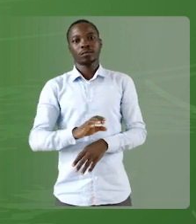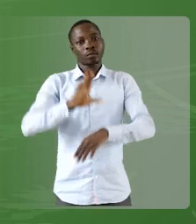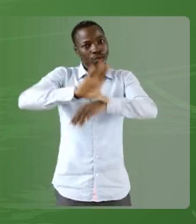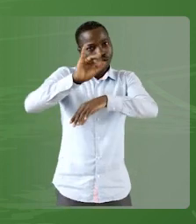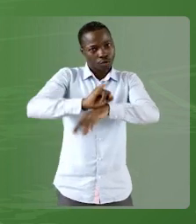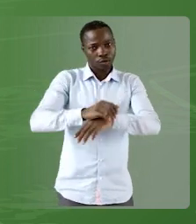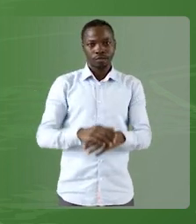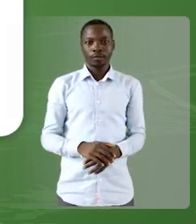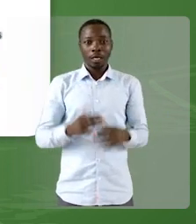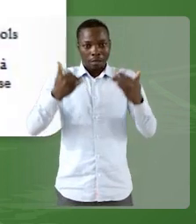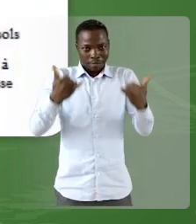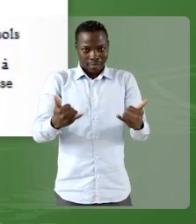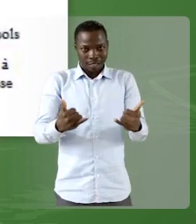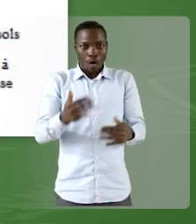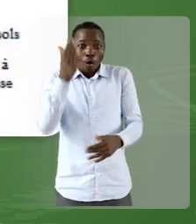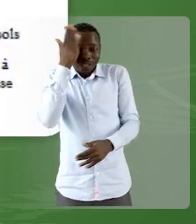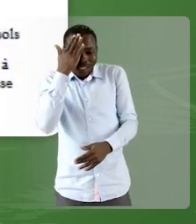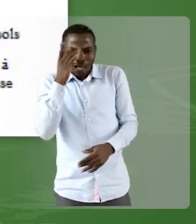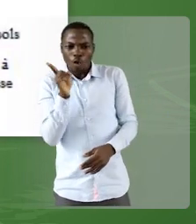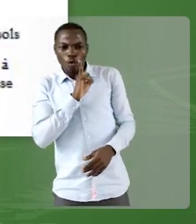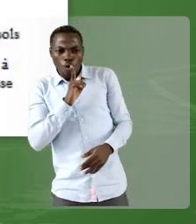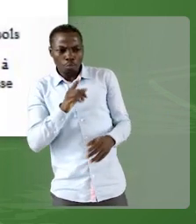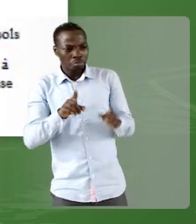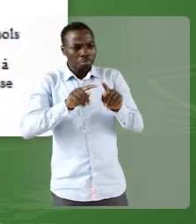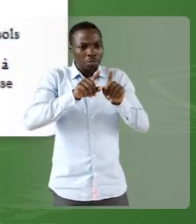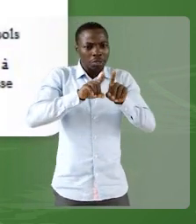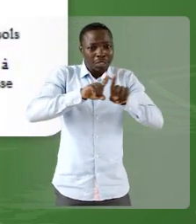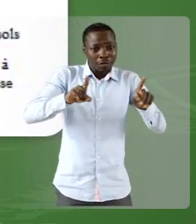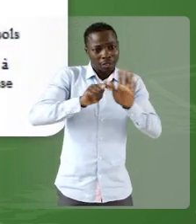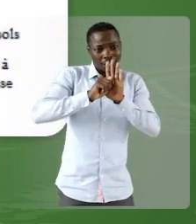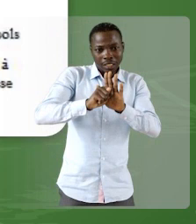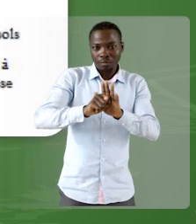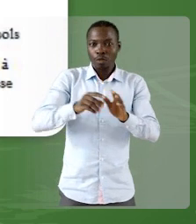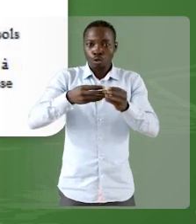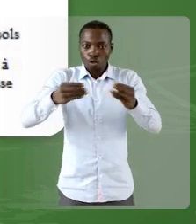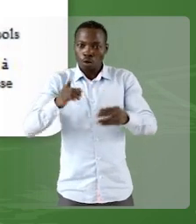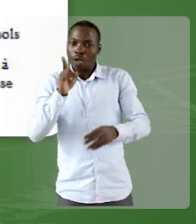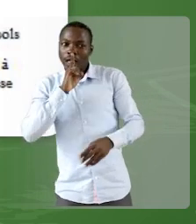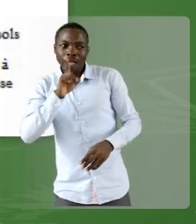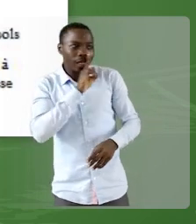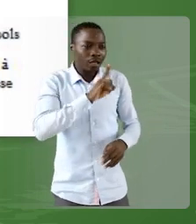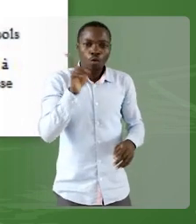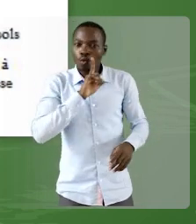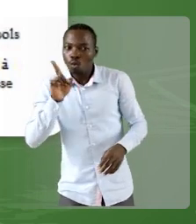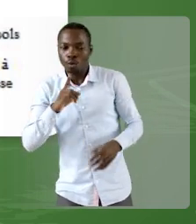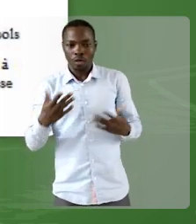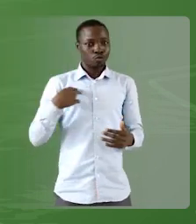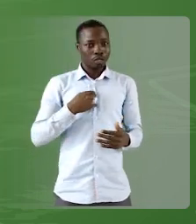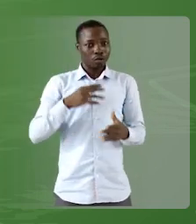Une fois localisés, les différents sols que nous avons en Côte d'Ivoire, nous allons tirer une